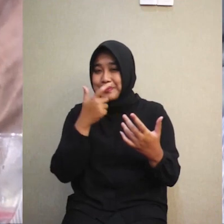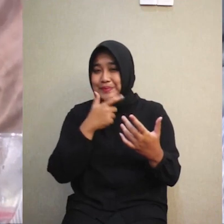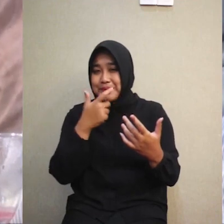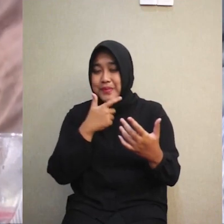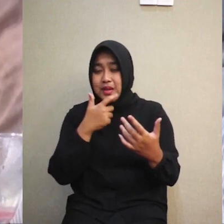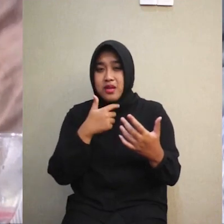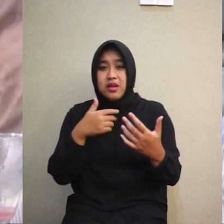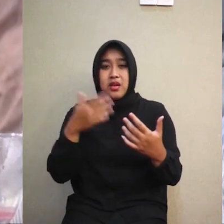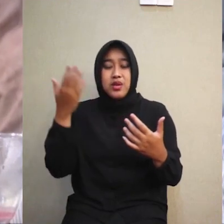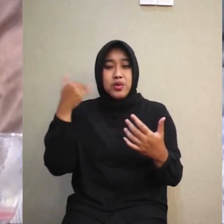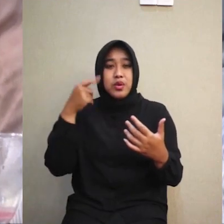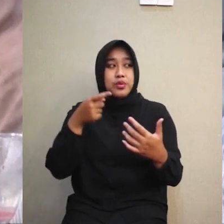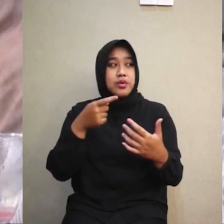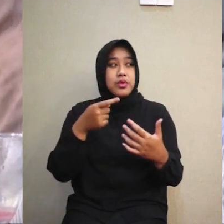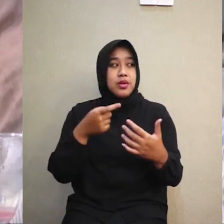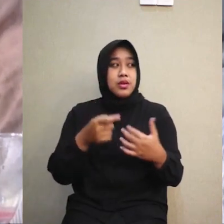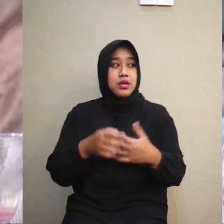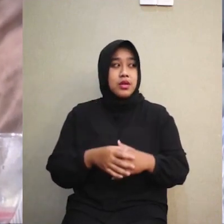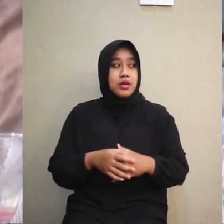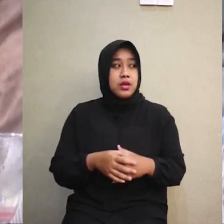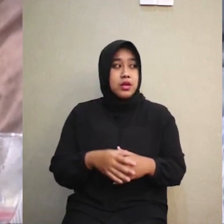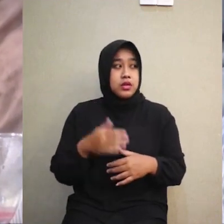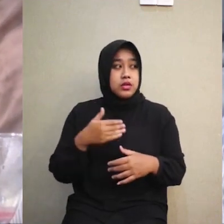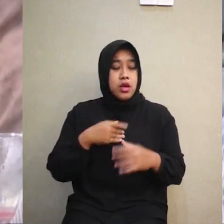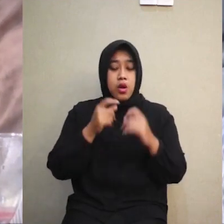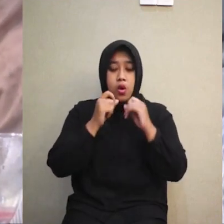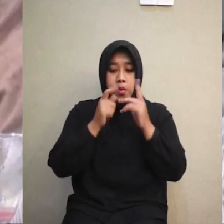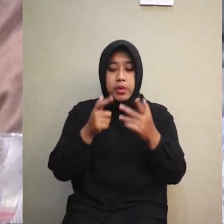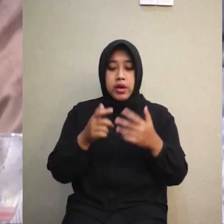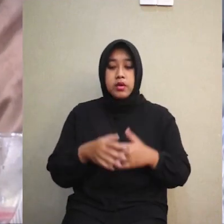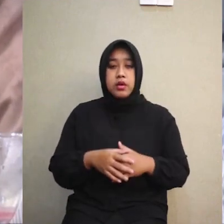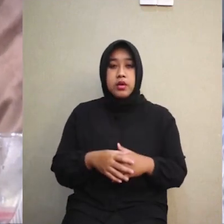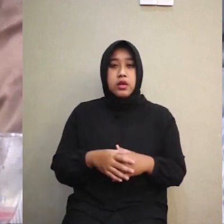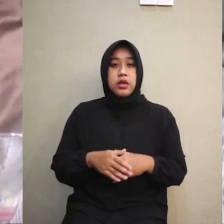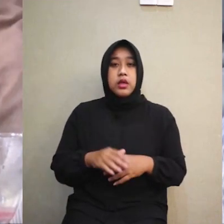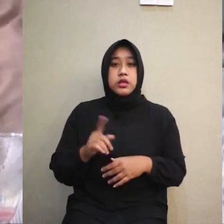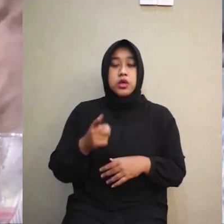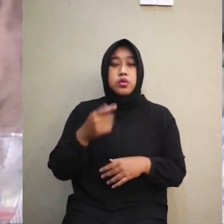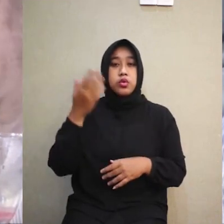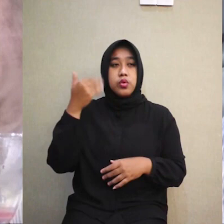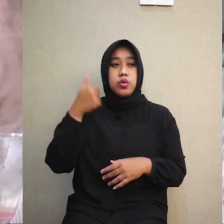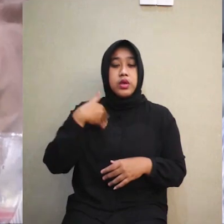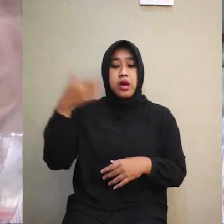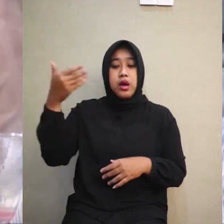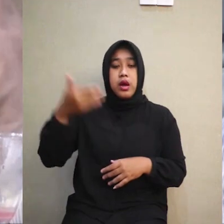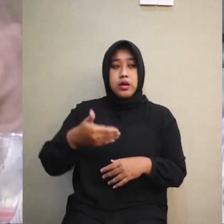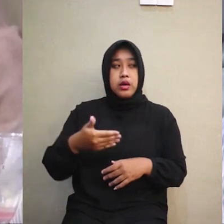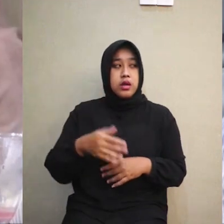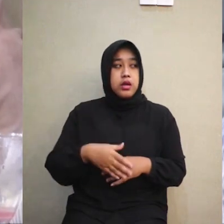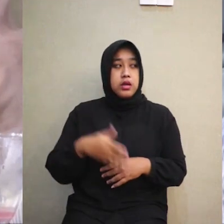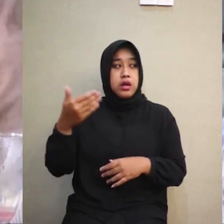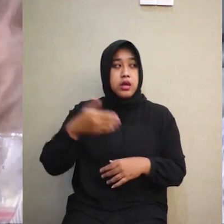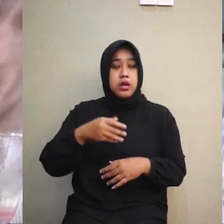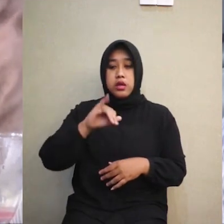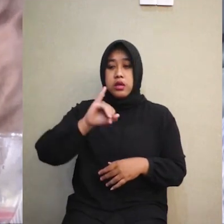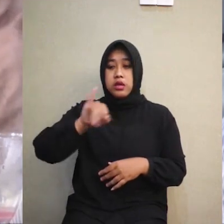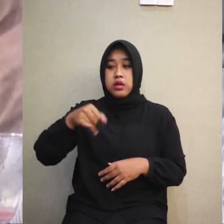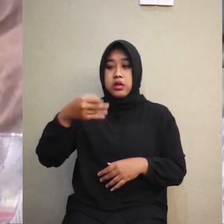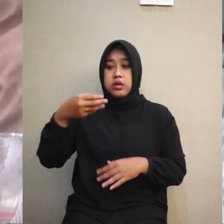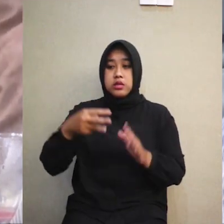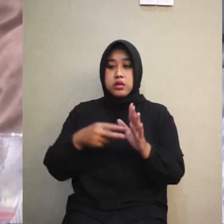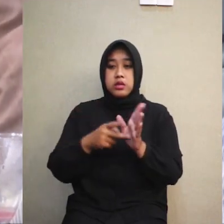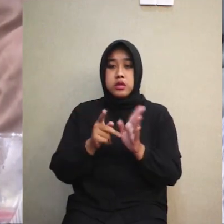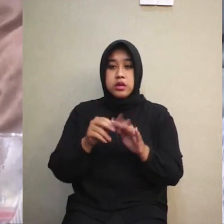waktu itu begitu lihat itu saya komen gitu dengan salah satu yang waktu itu hadir dan juga hadir di Jenewa juga ini